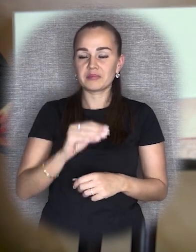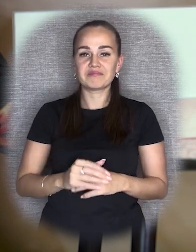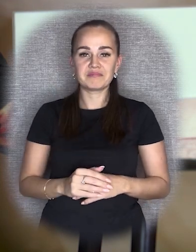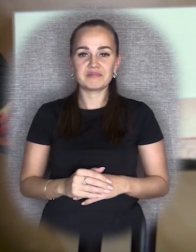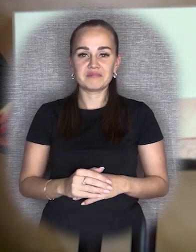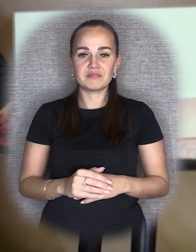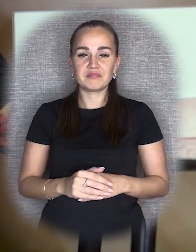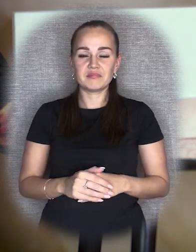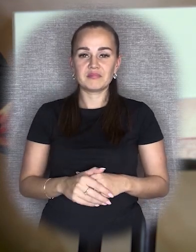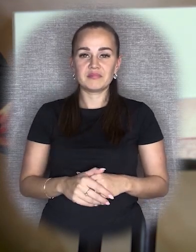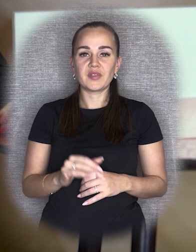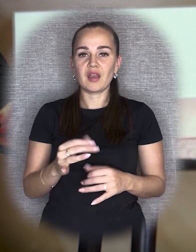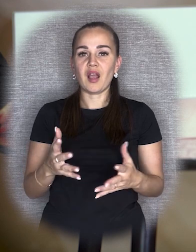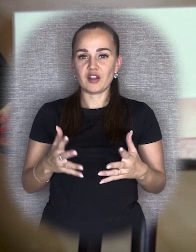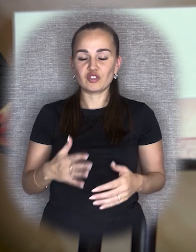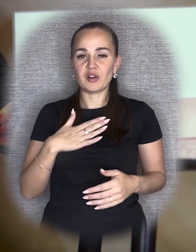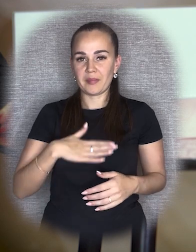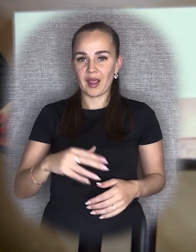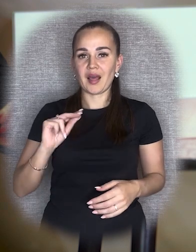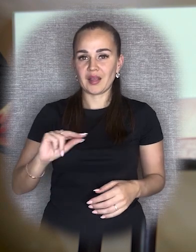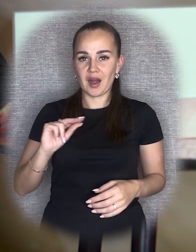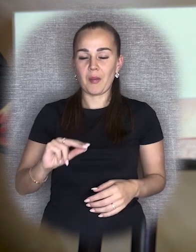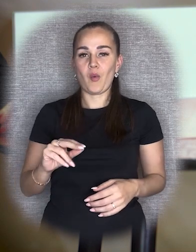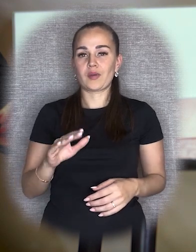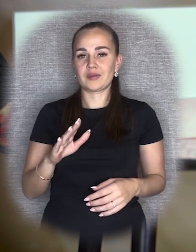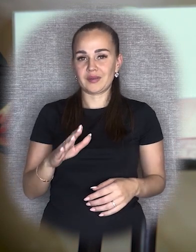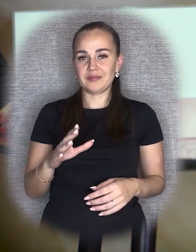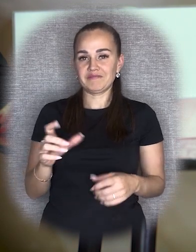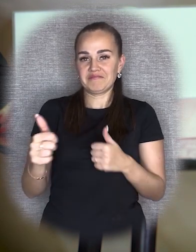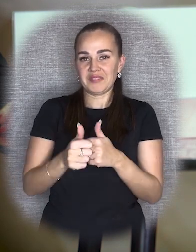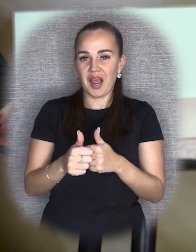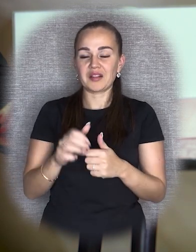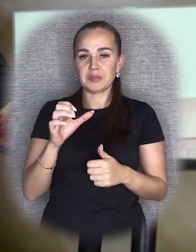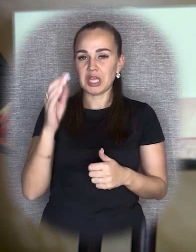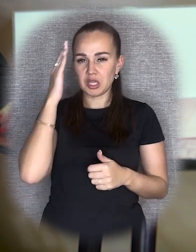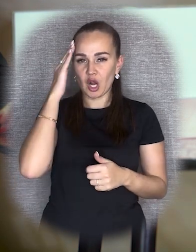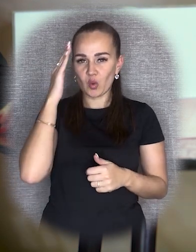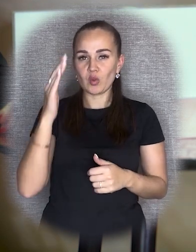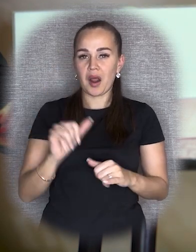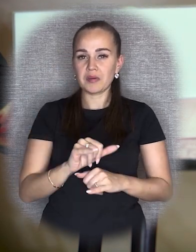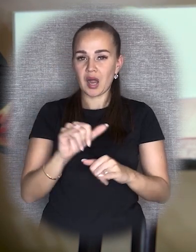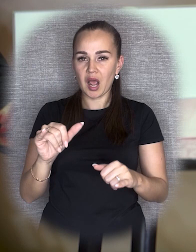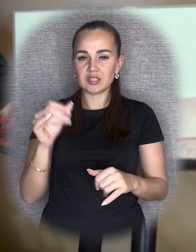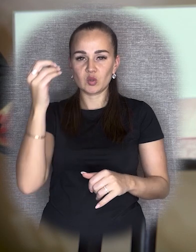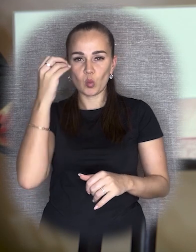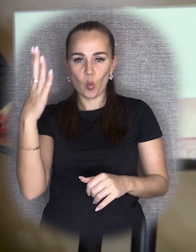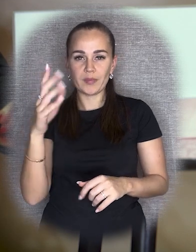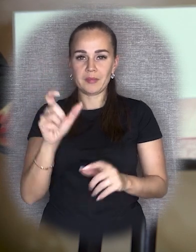Безусловно, приятно работать в окружении интеллектуально развитых, умных